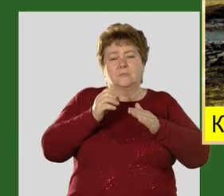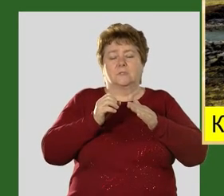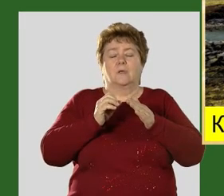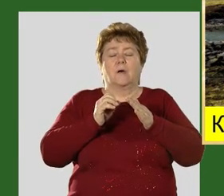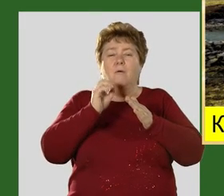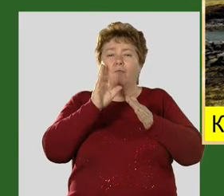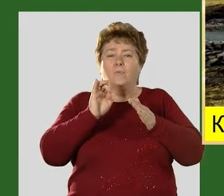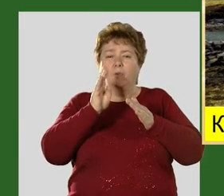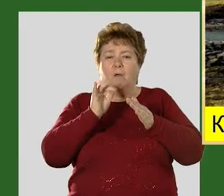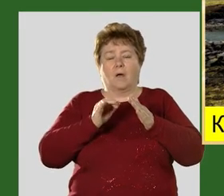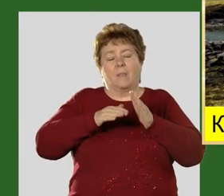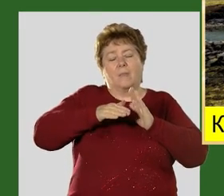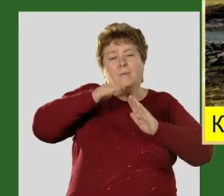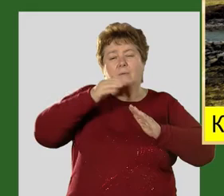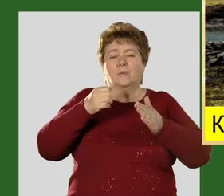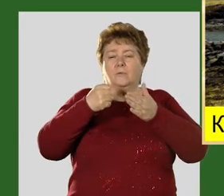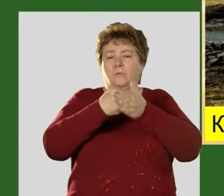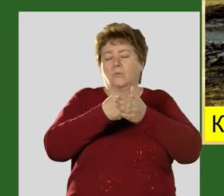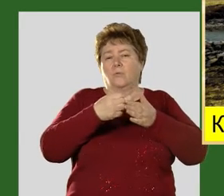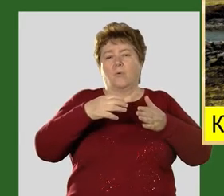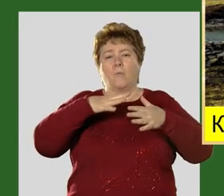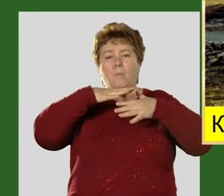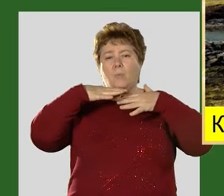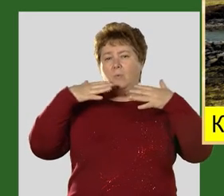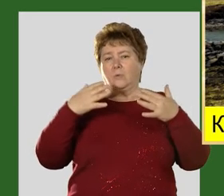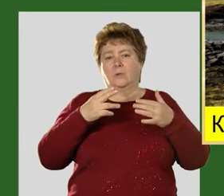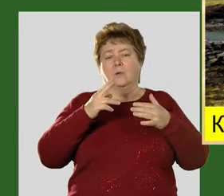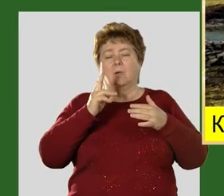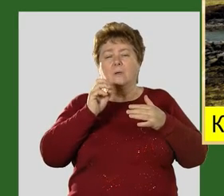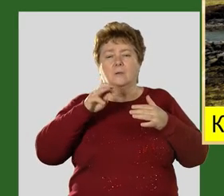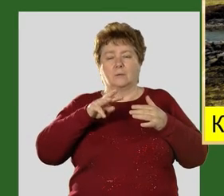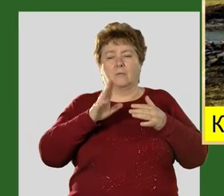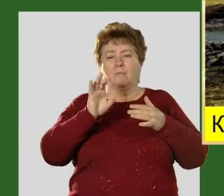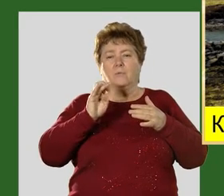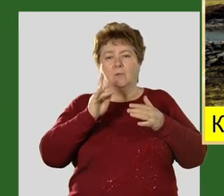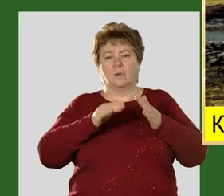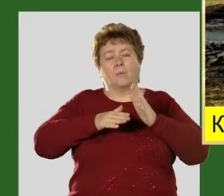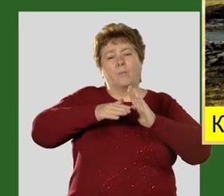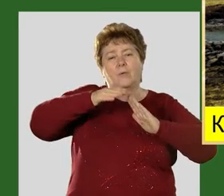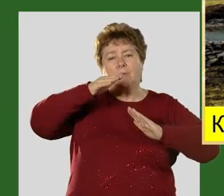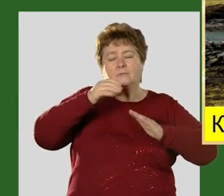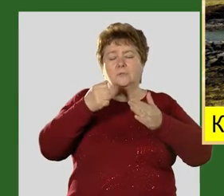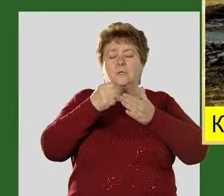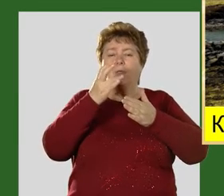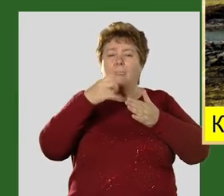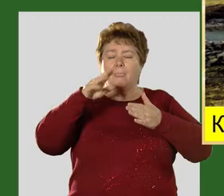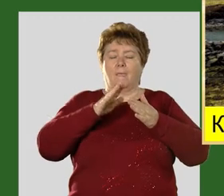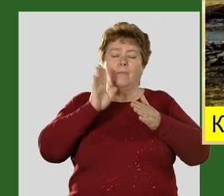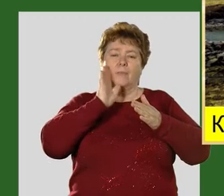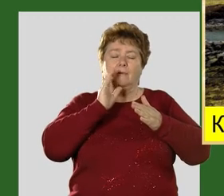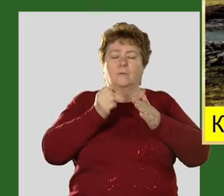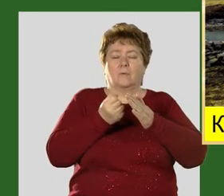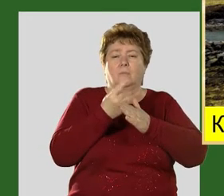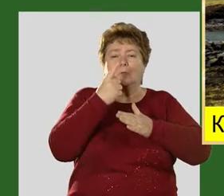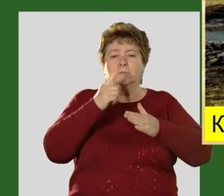вулканических поднятий может достигать нескольких километров. Вулканы, поднявшиеся над водой,